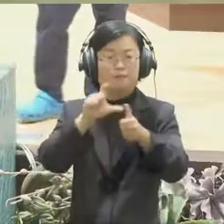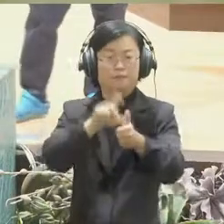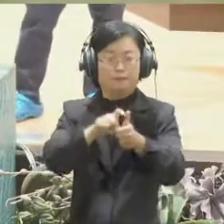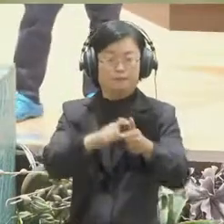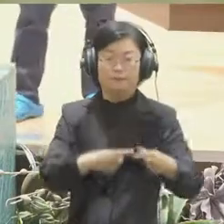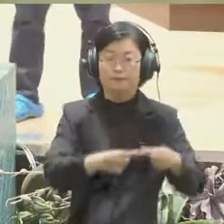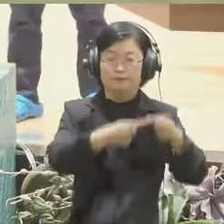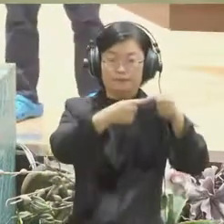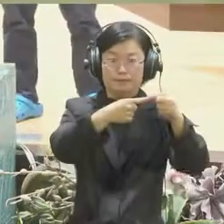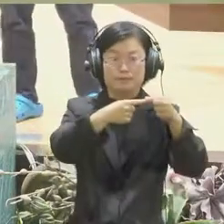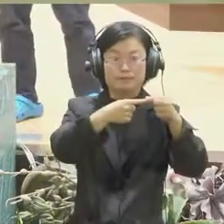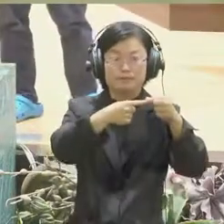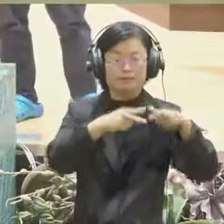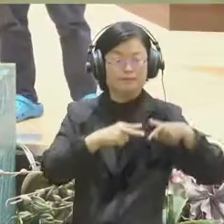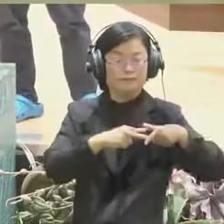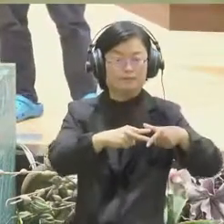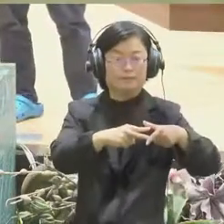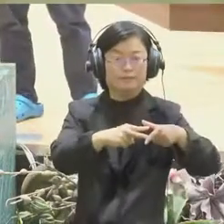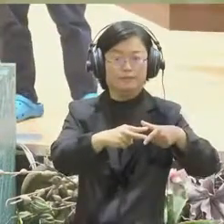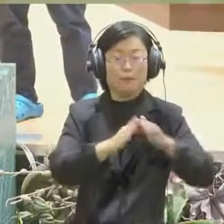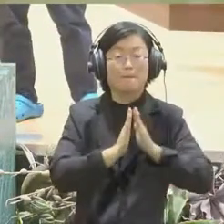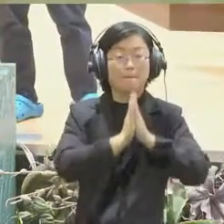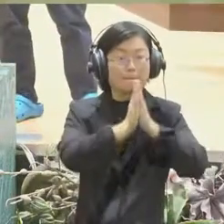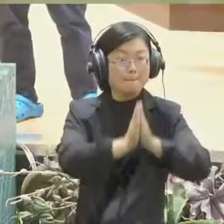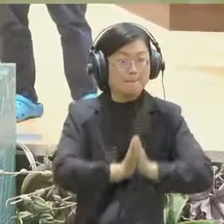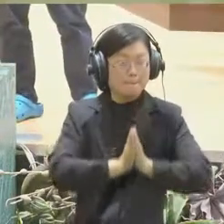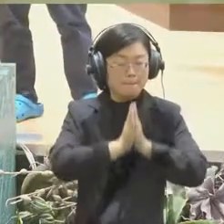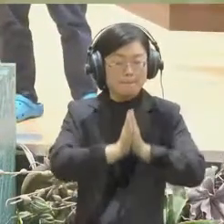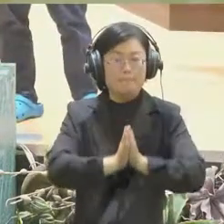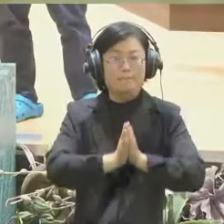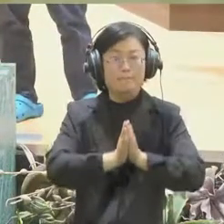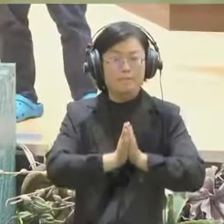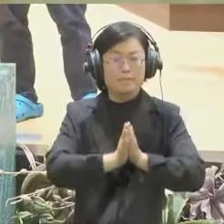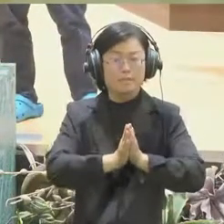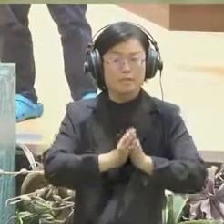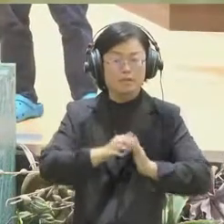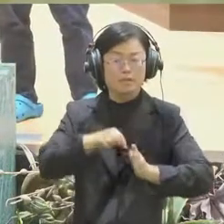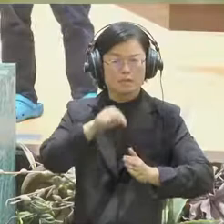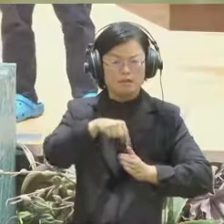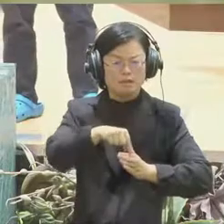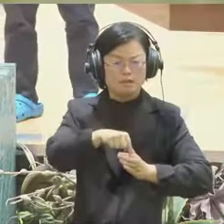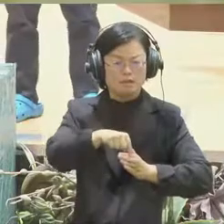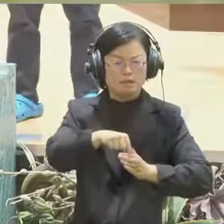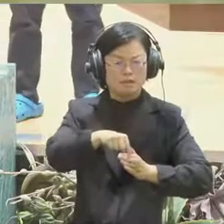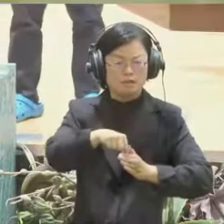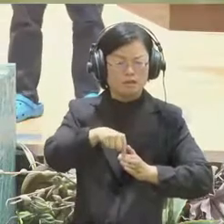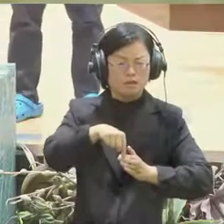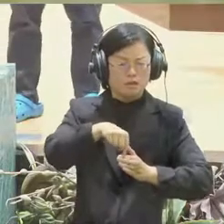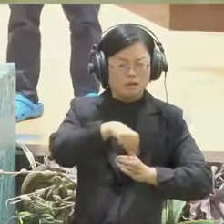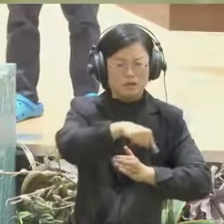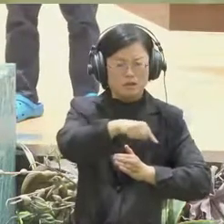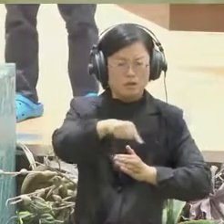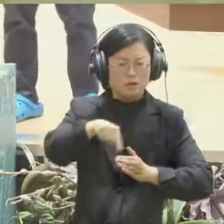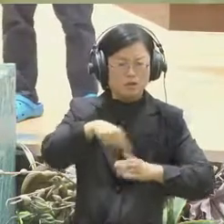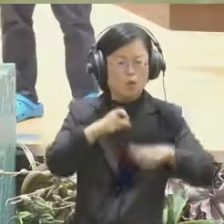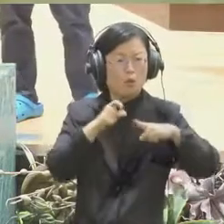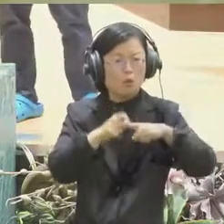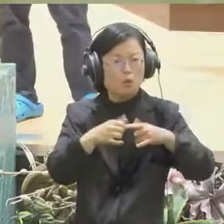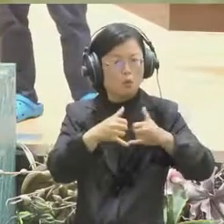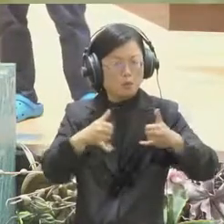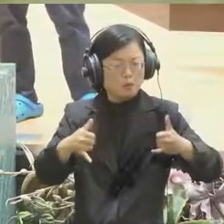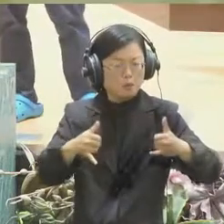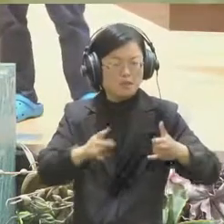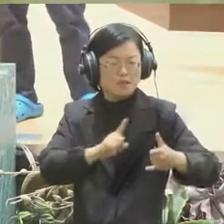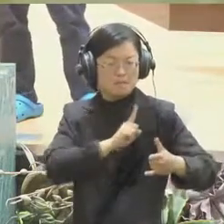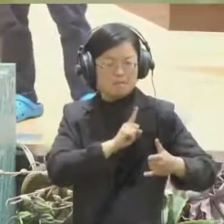第一個主題會是介紹說緬甸他們在整個公衛危機下的時候可能公民的部分自